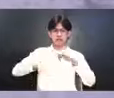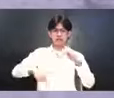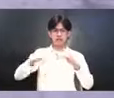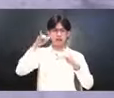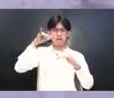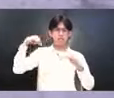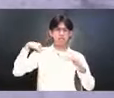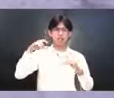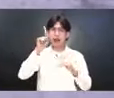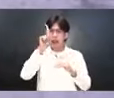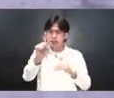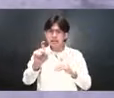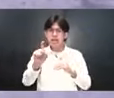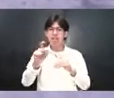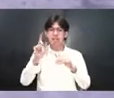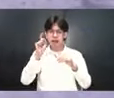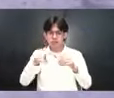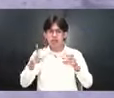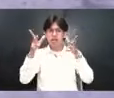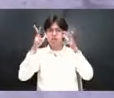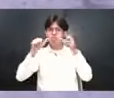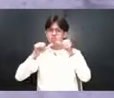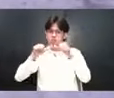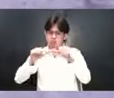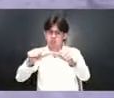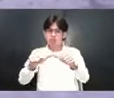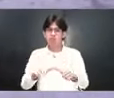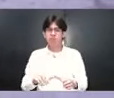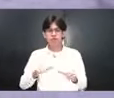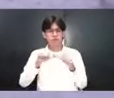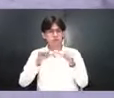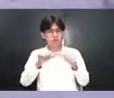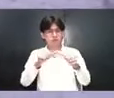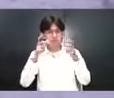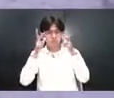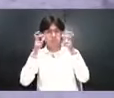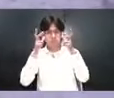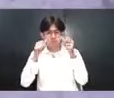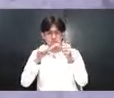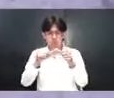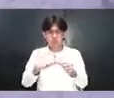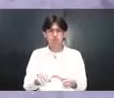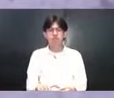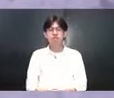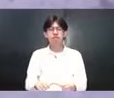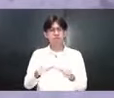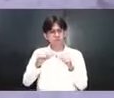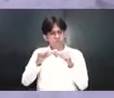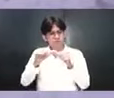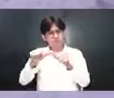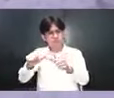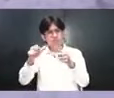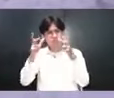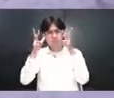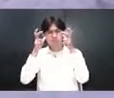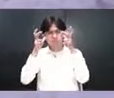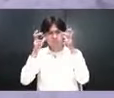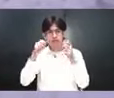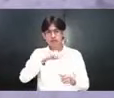Keep listening. Tapikin mo naman yung nasa kanan mo. Sabi mo sa kanya, keep listening.